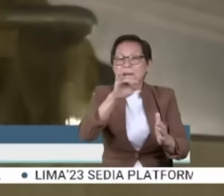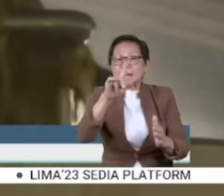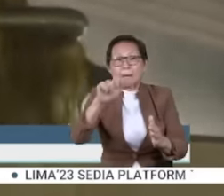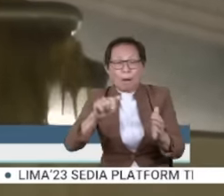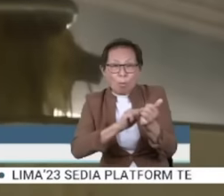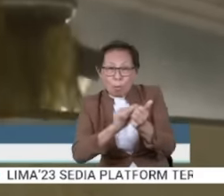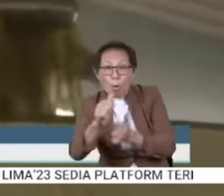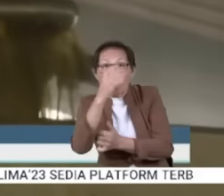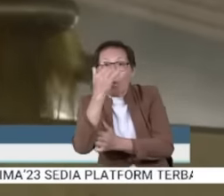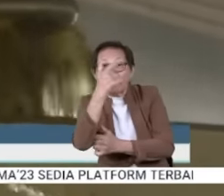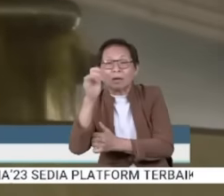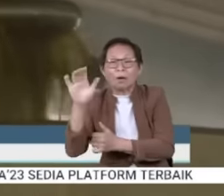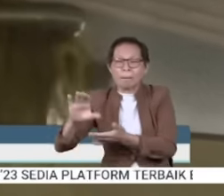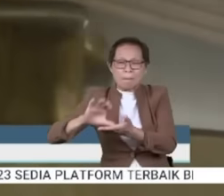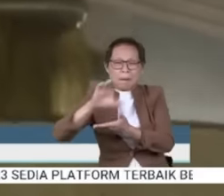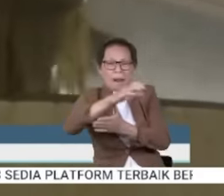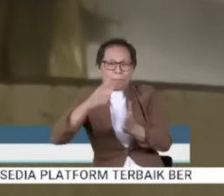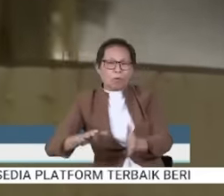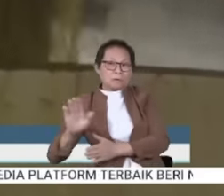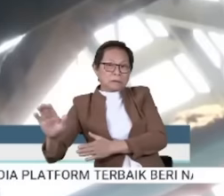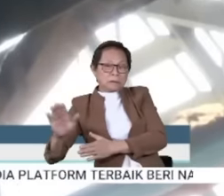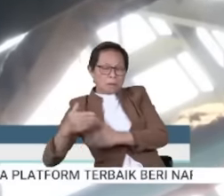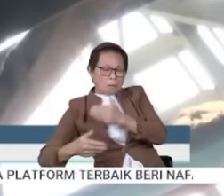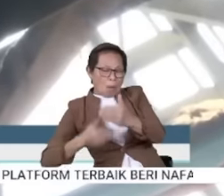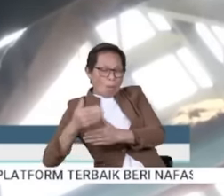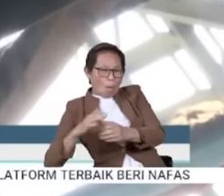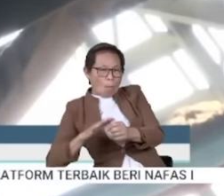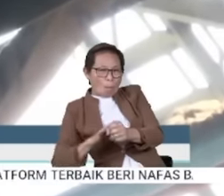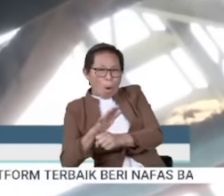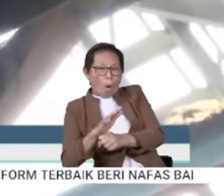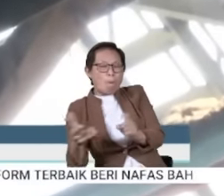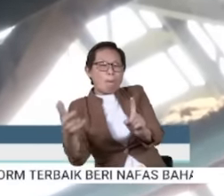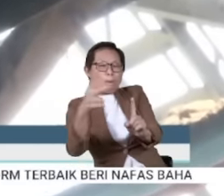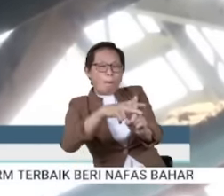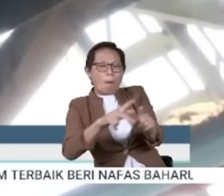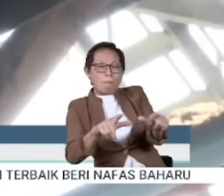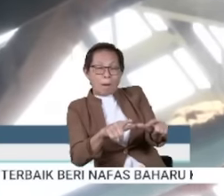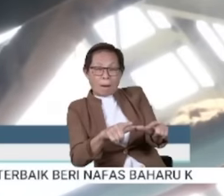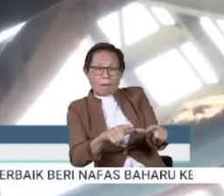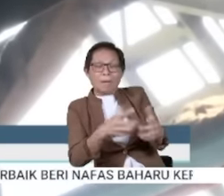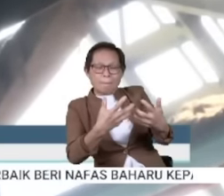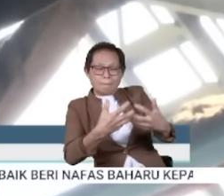disebabkan pihak pelabur masih dalam proses melengkapkan permohonan